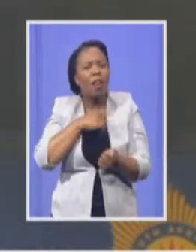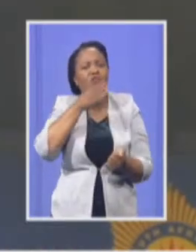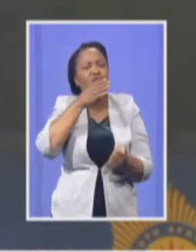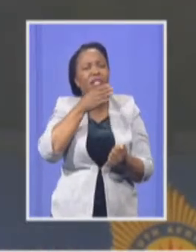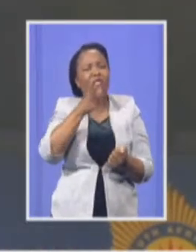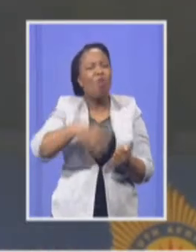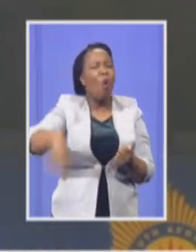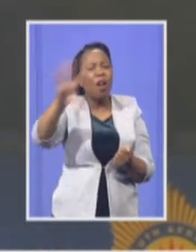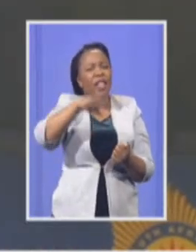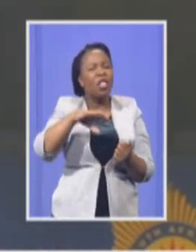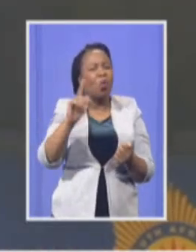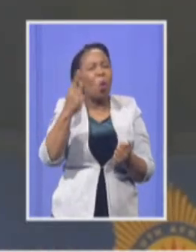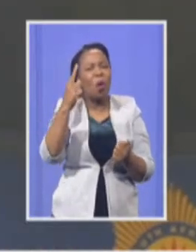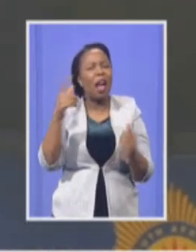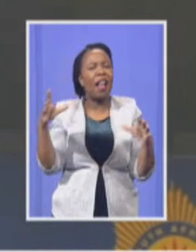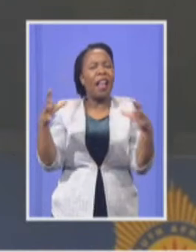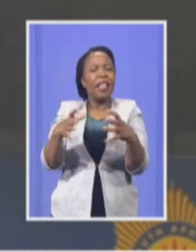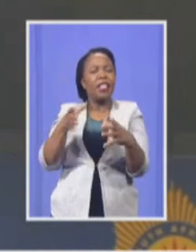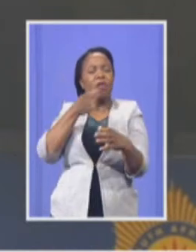ijiki